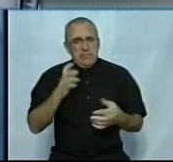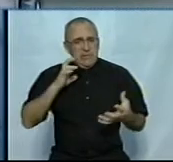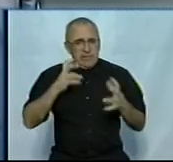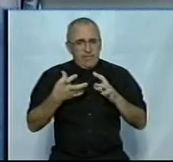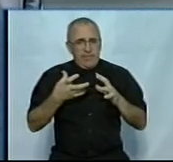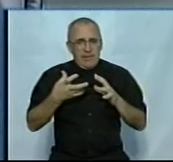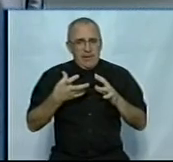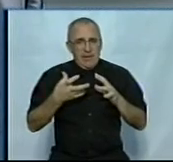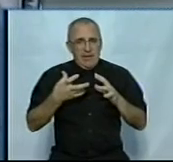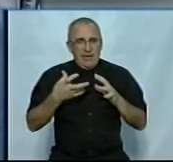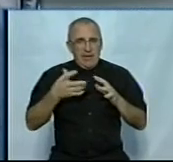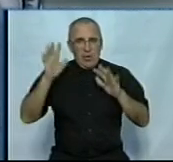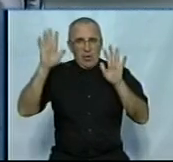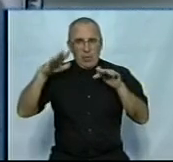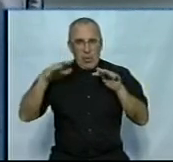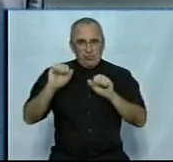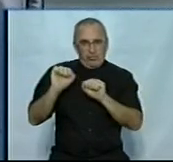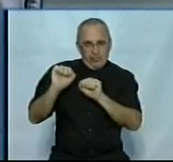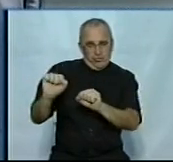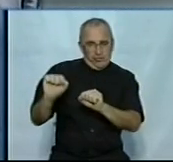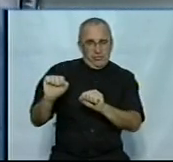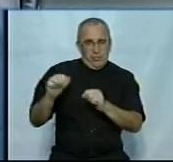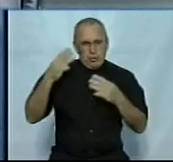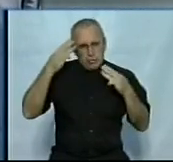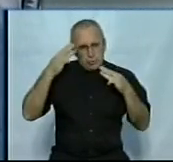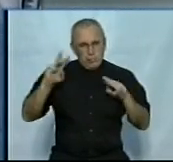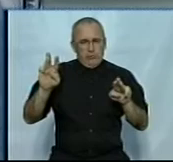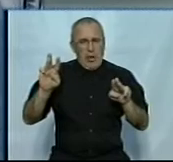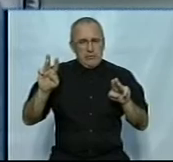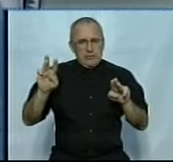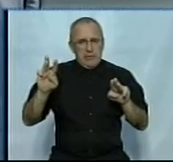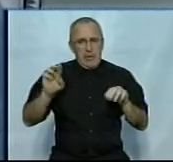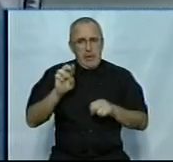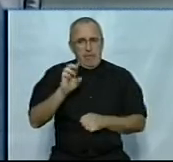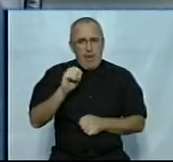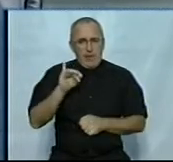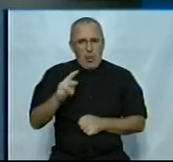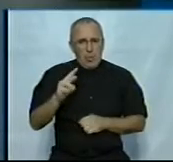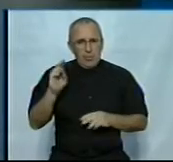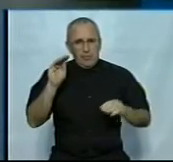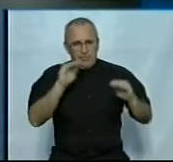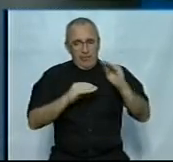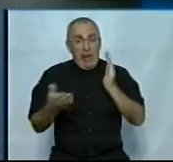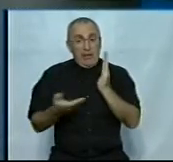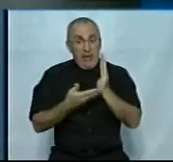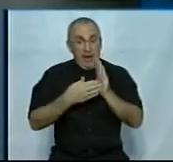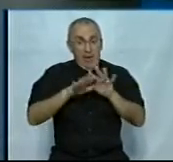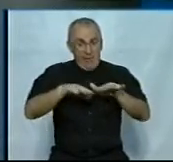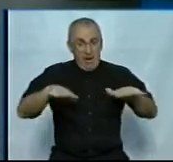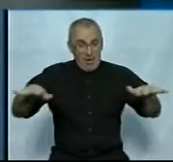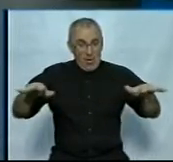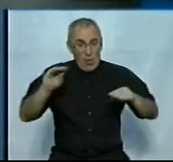серйозної гідроізоляції і не сучасні бетонні конструкції, а дерев'яні конструкції, як я вже